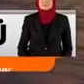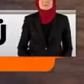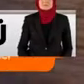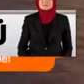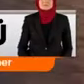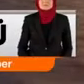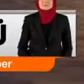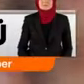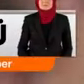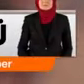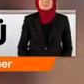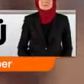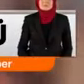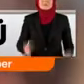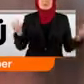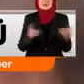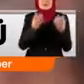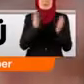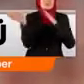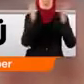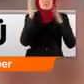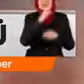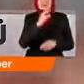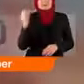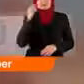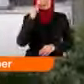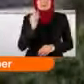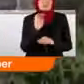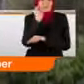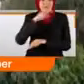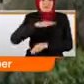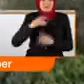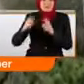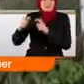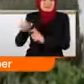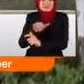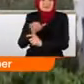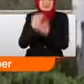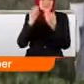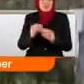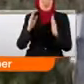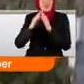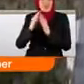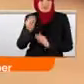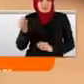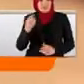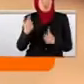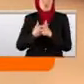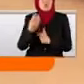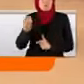15 metre kaldı Yangın rüzgarın etkisiyle yerleşim birimlerine yaklaşınca evler oteller hızla